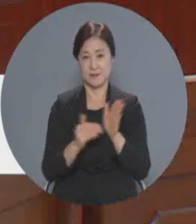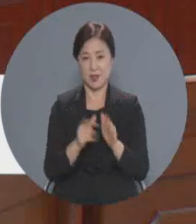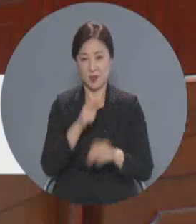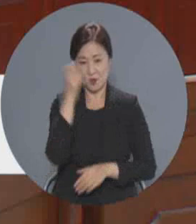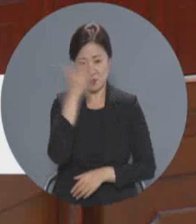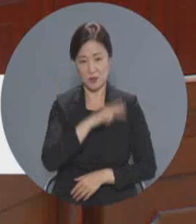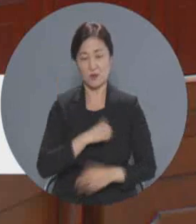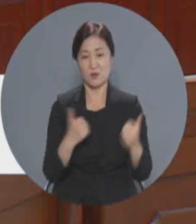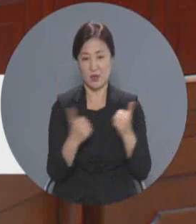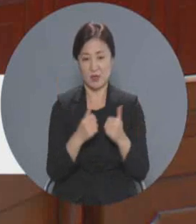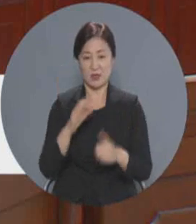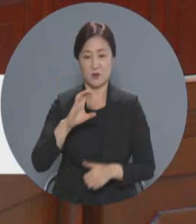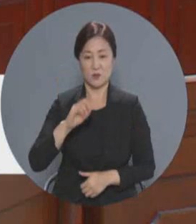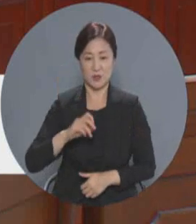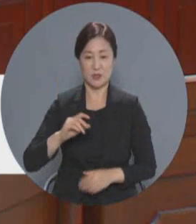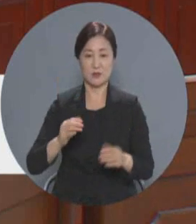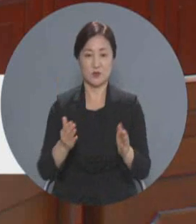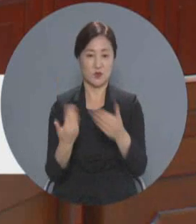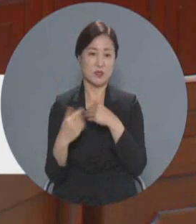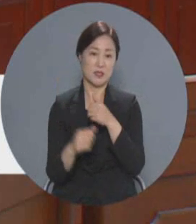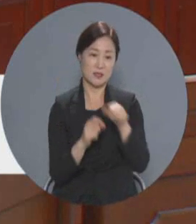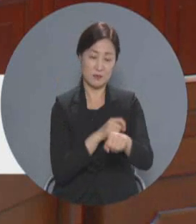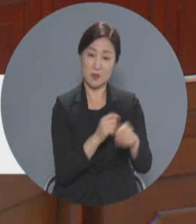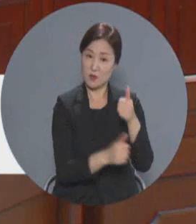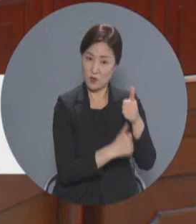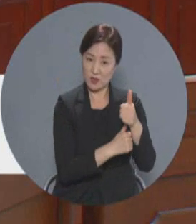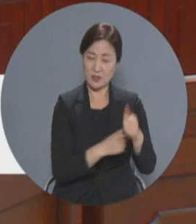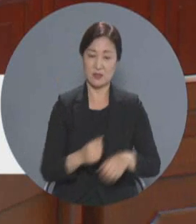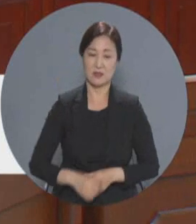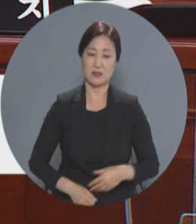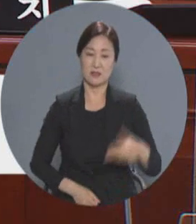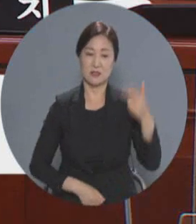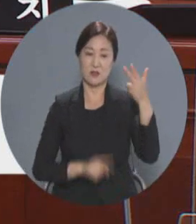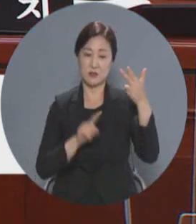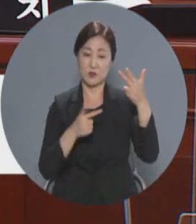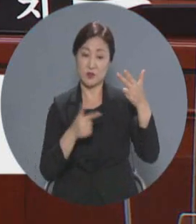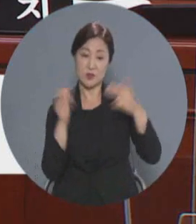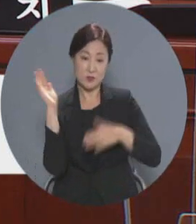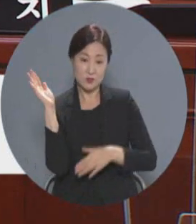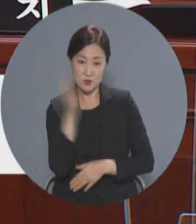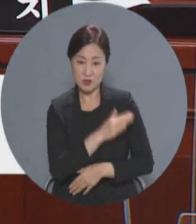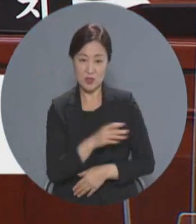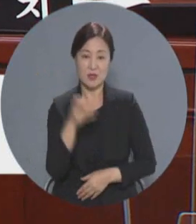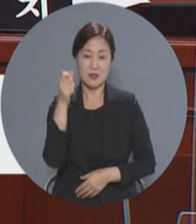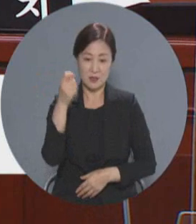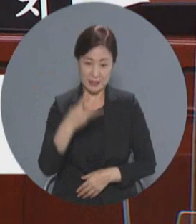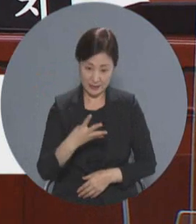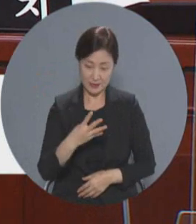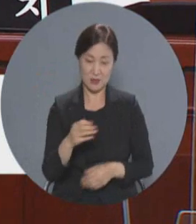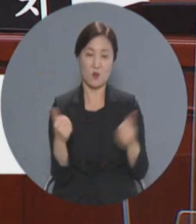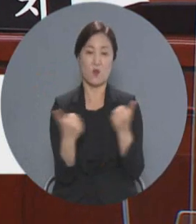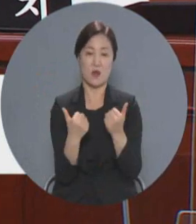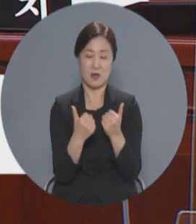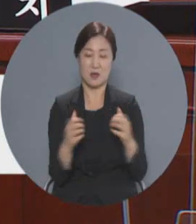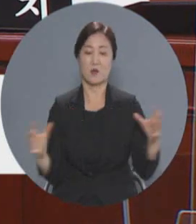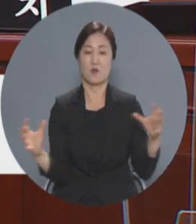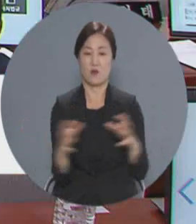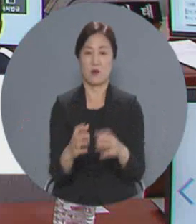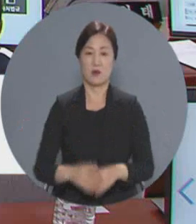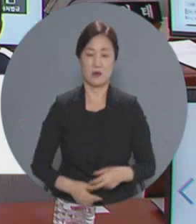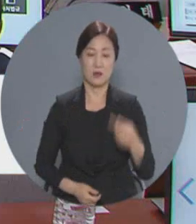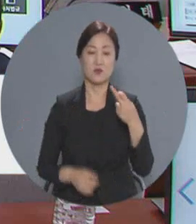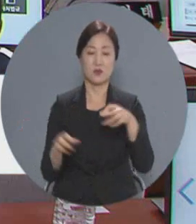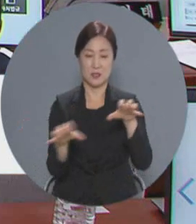여수시의회 COP28 유치지원특별위원회는 지난달 16일부터 4차례에 걸쳐 남해안 남중권 12개